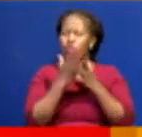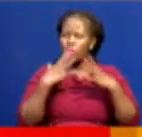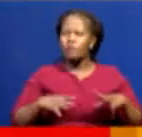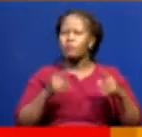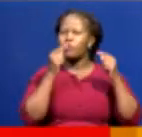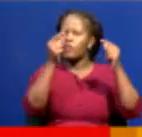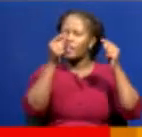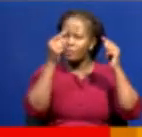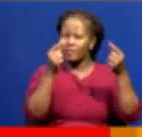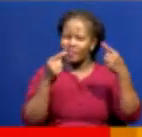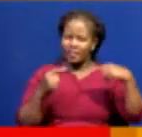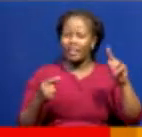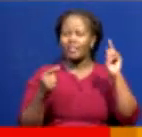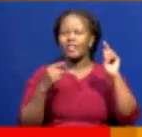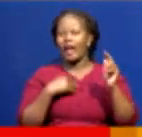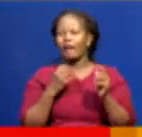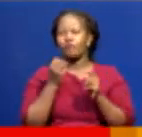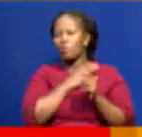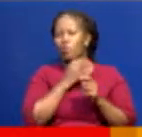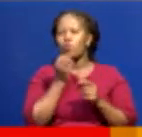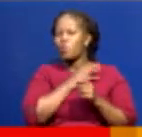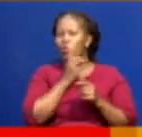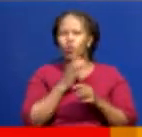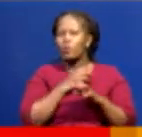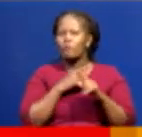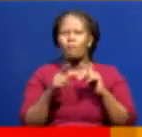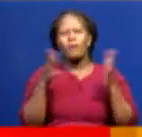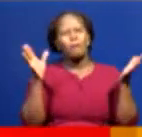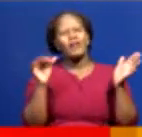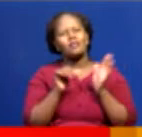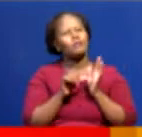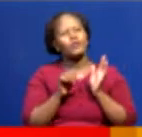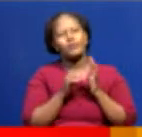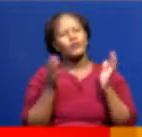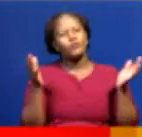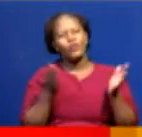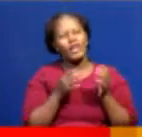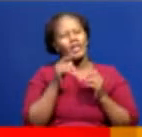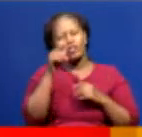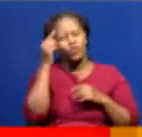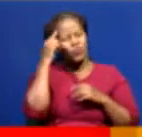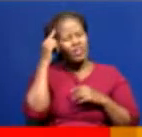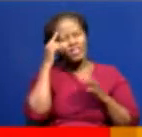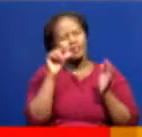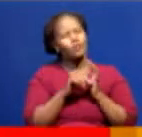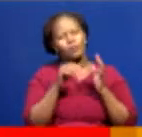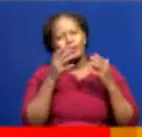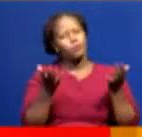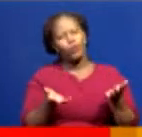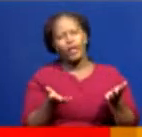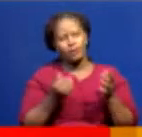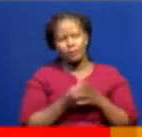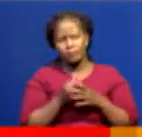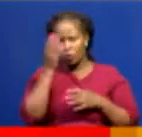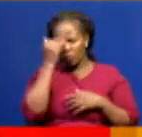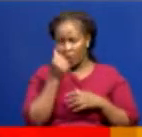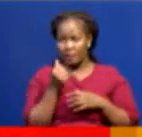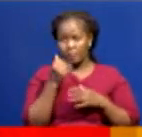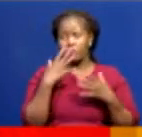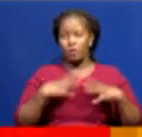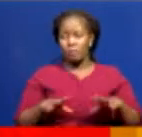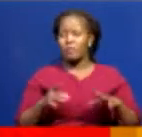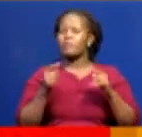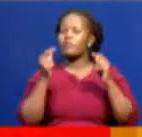kuandamana, manake wana yale malalamishi ambayo wanayo. Lakini tatizo wewe kwa tathmini yako unaona linatokea wapi? Ya kwamba ndio